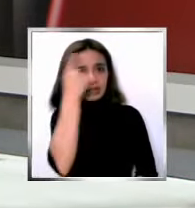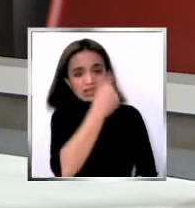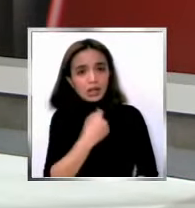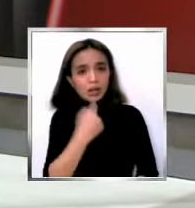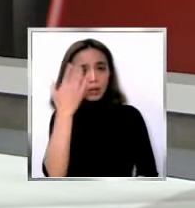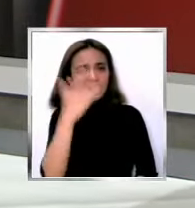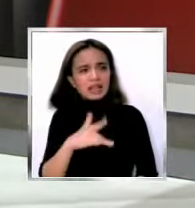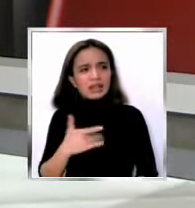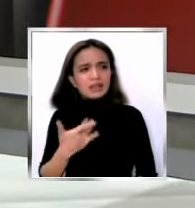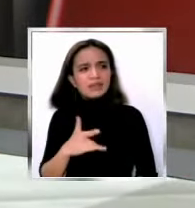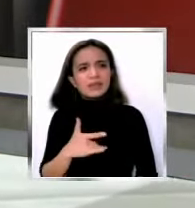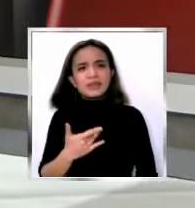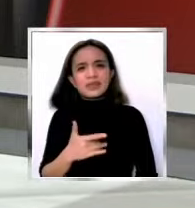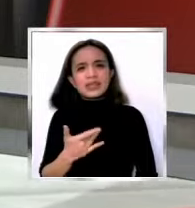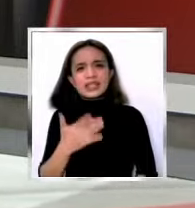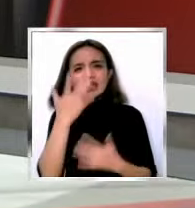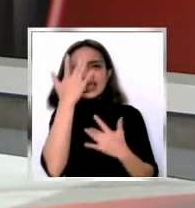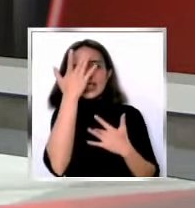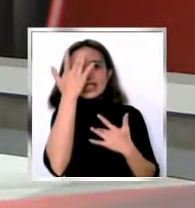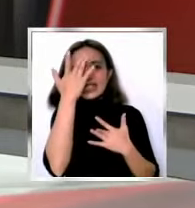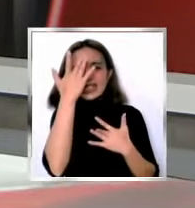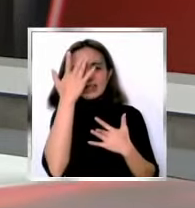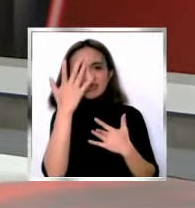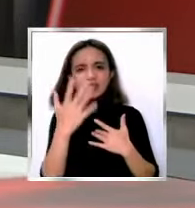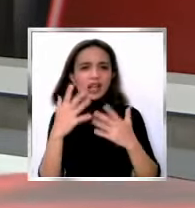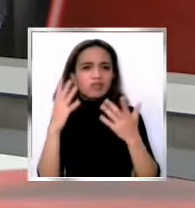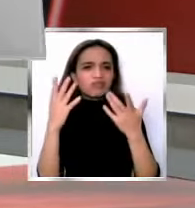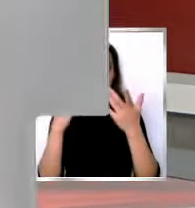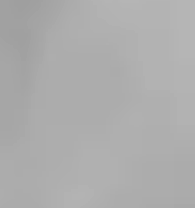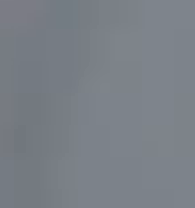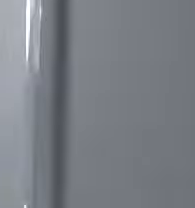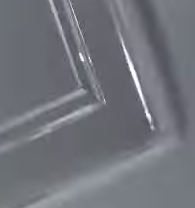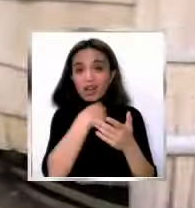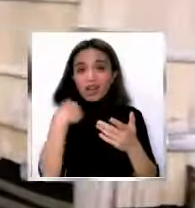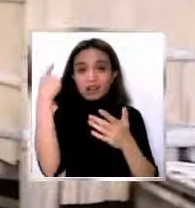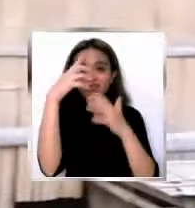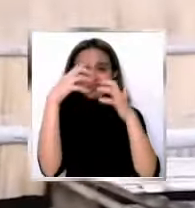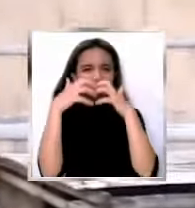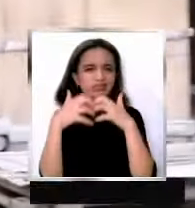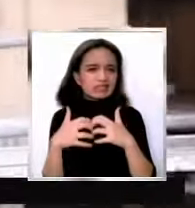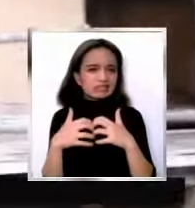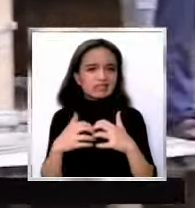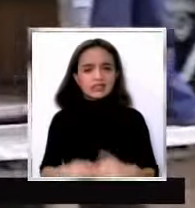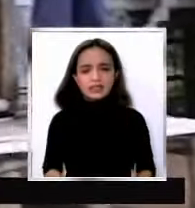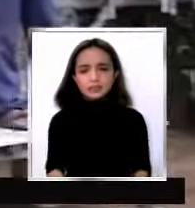sumira na sa kanyang mukha. Nakatutok si Emil Sumangi.